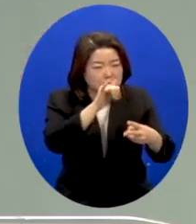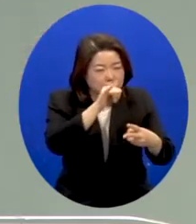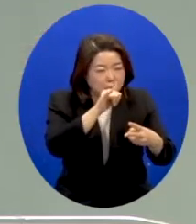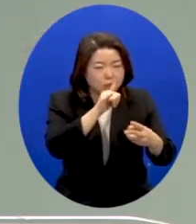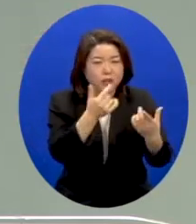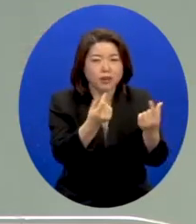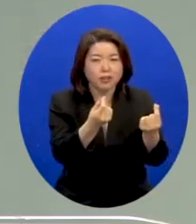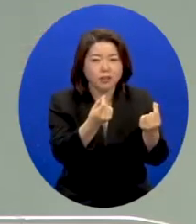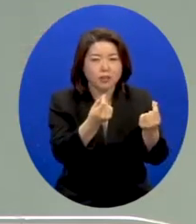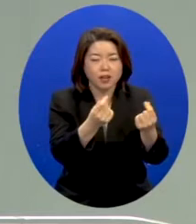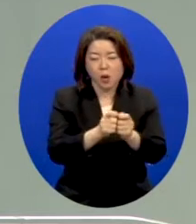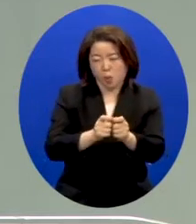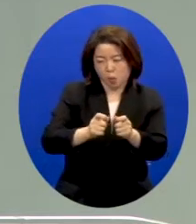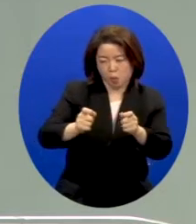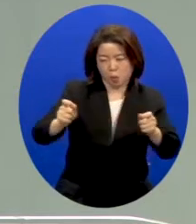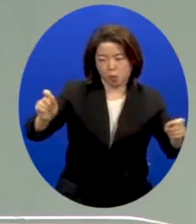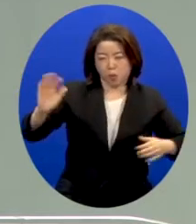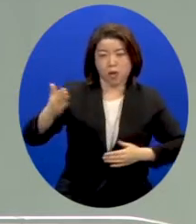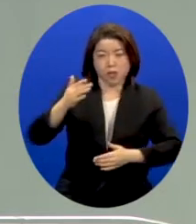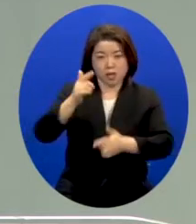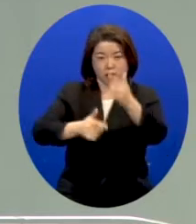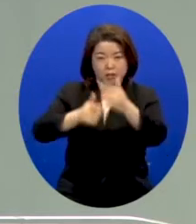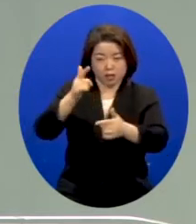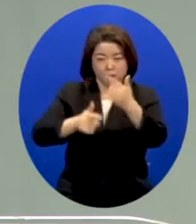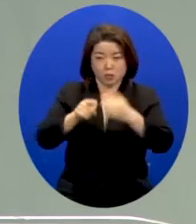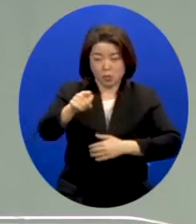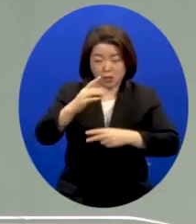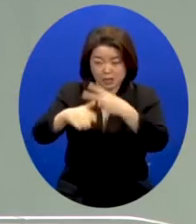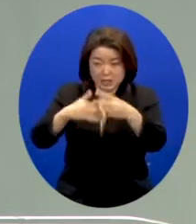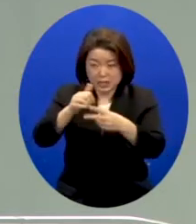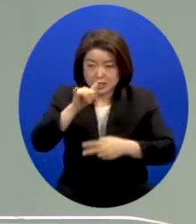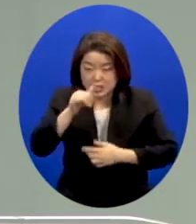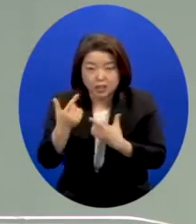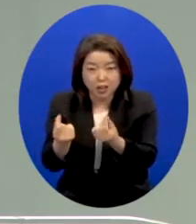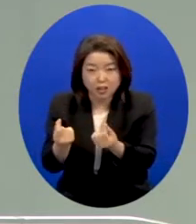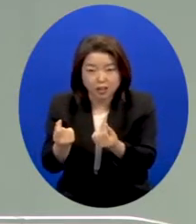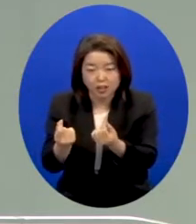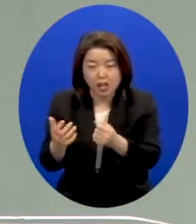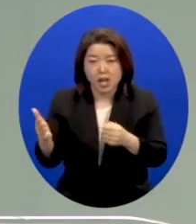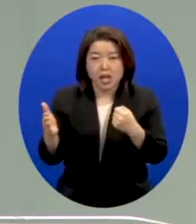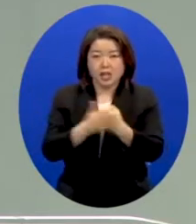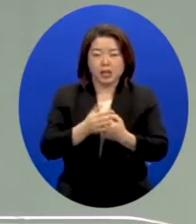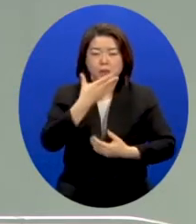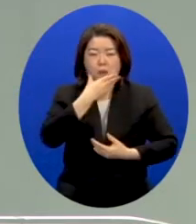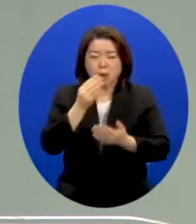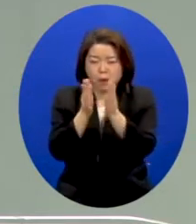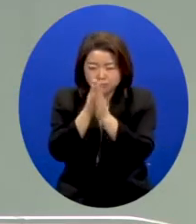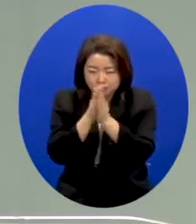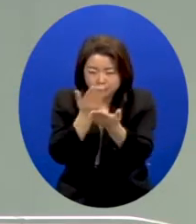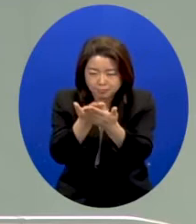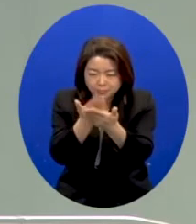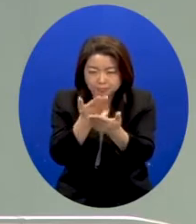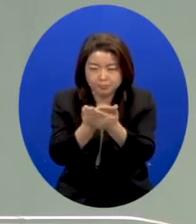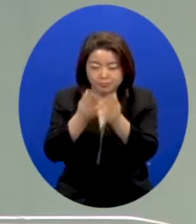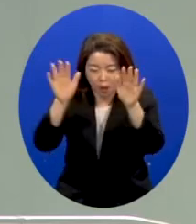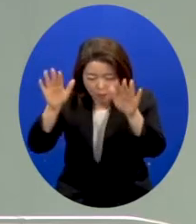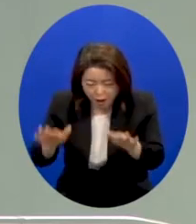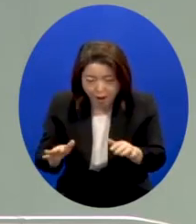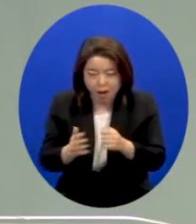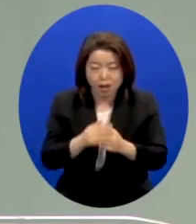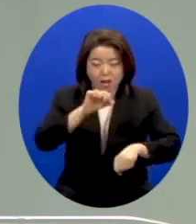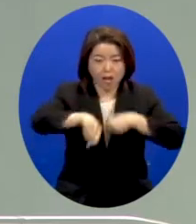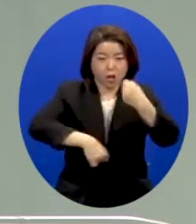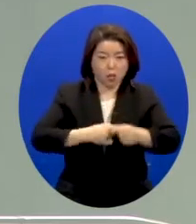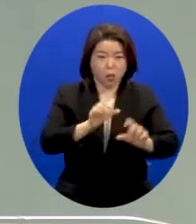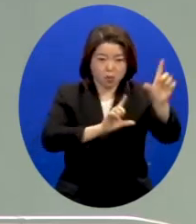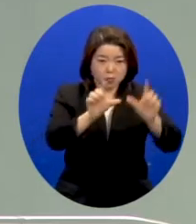아주 오래된 나무의 거기 신이 있는것 그래서 거기다가 복을 달라고 빌고 동물의 형상을 만들어